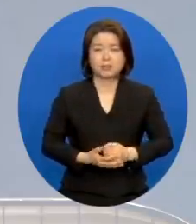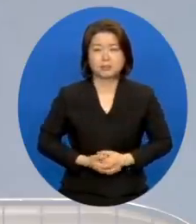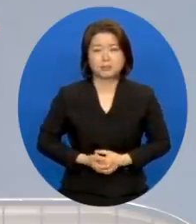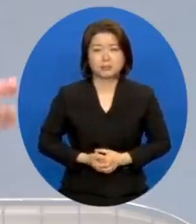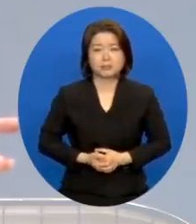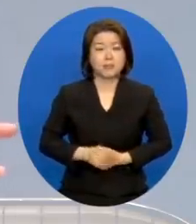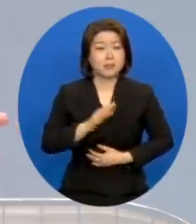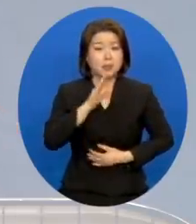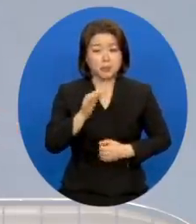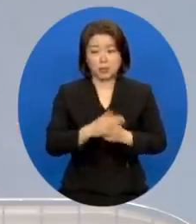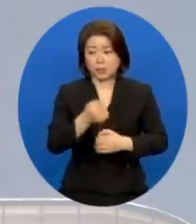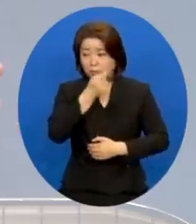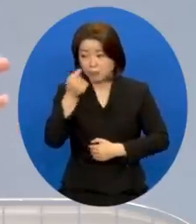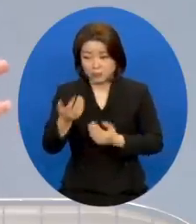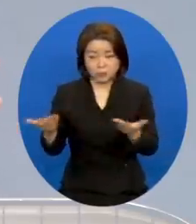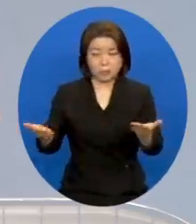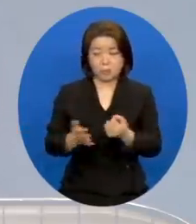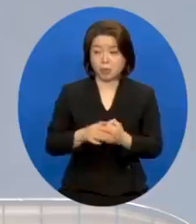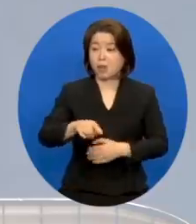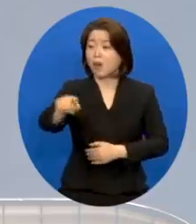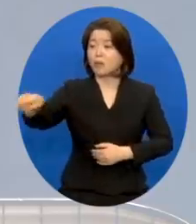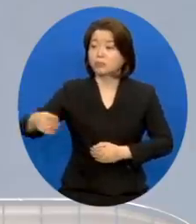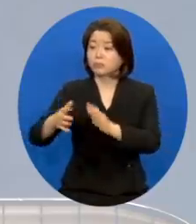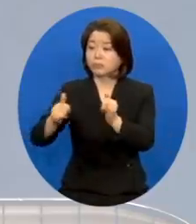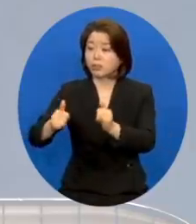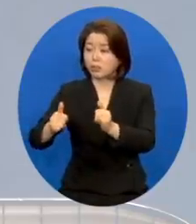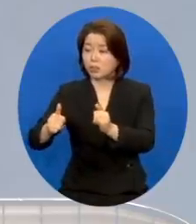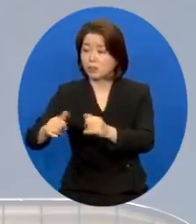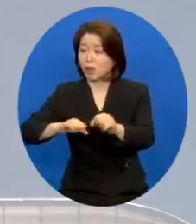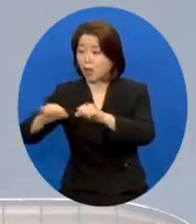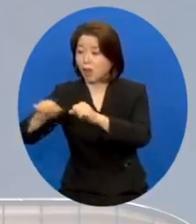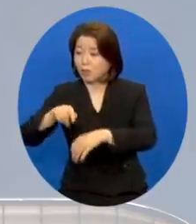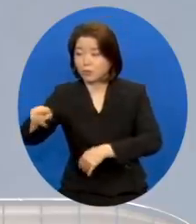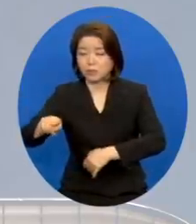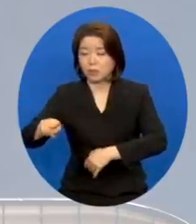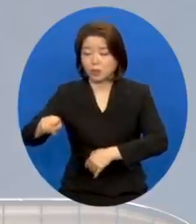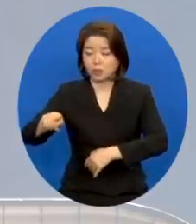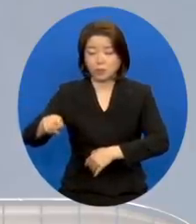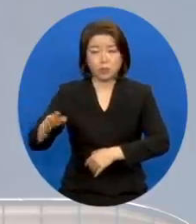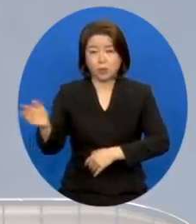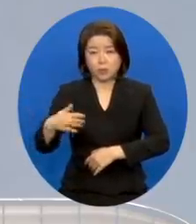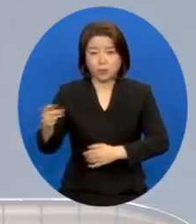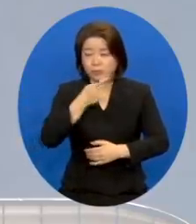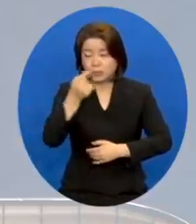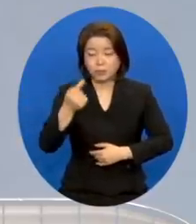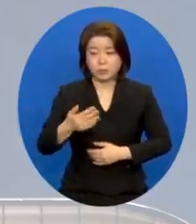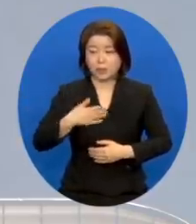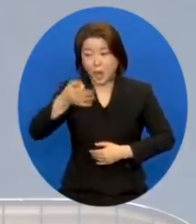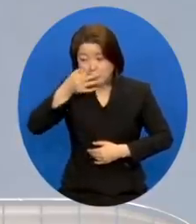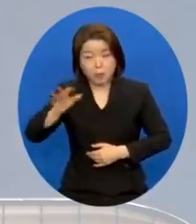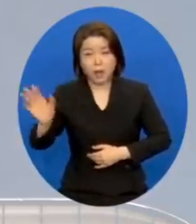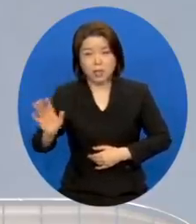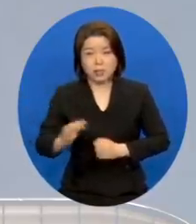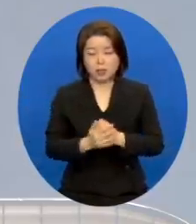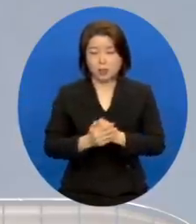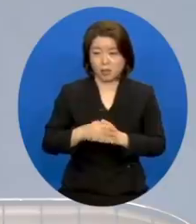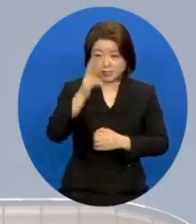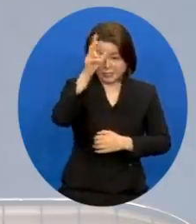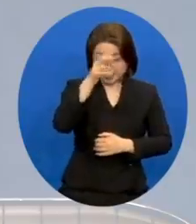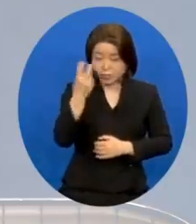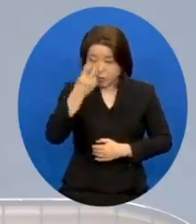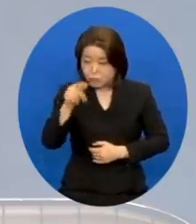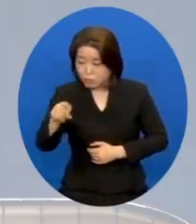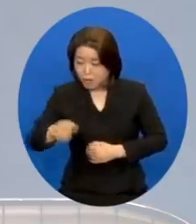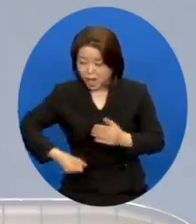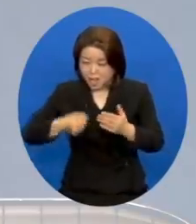사실 근거가 없어요 노숙인들이 그랬다는 근거가 없어요 내가 본 것도 아니고 무슨 수사를 해서 뭐 결정적인